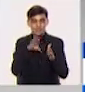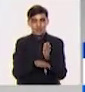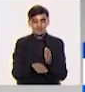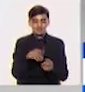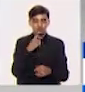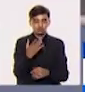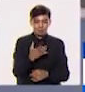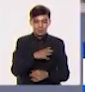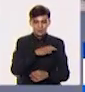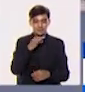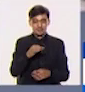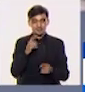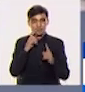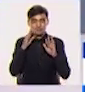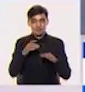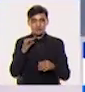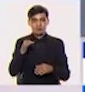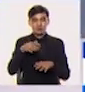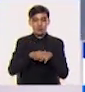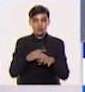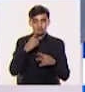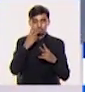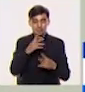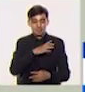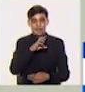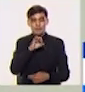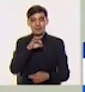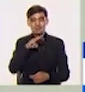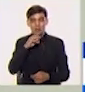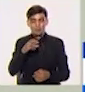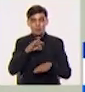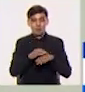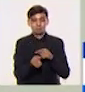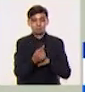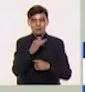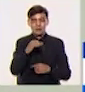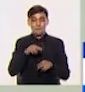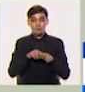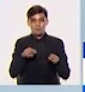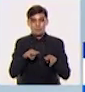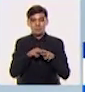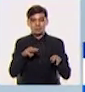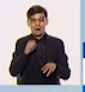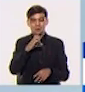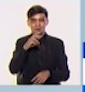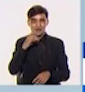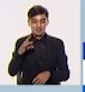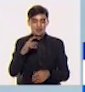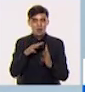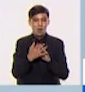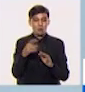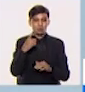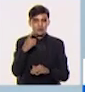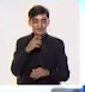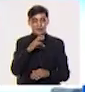жасап тұрғаны да осындай да елдің есіне түсті. Ал Біртанов ауырып қалған соң премьер-министр Асқар Мәмин, ауыл шаруашылығы